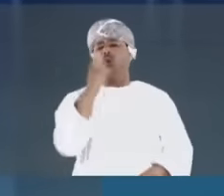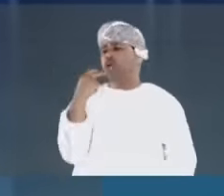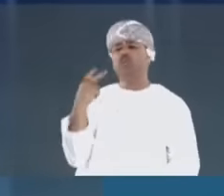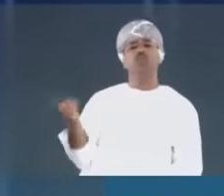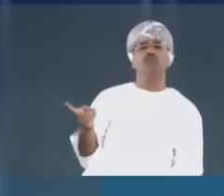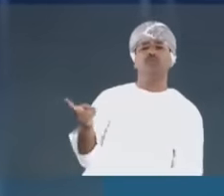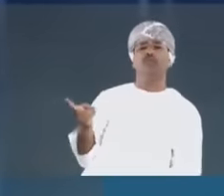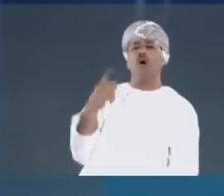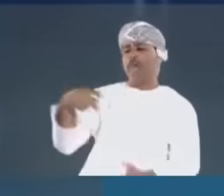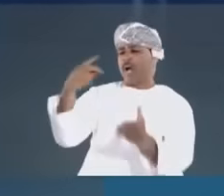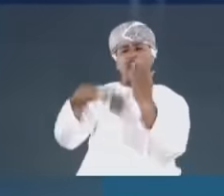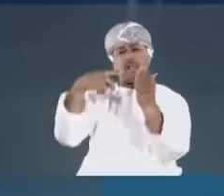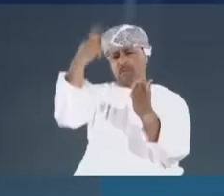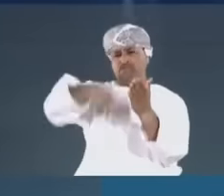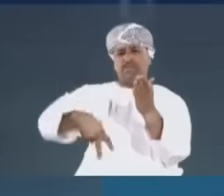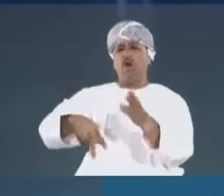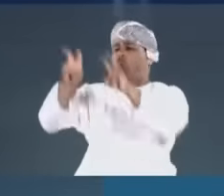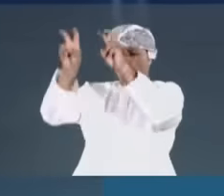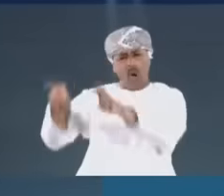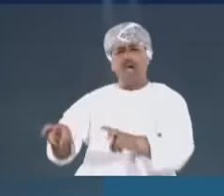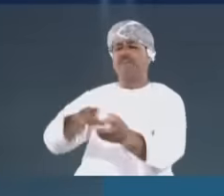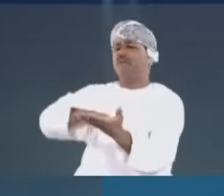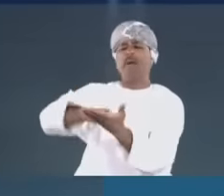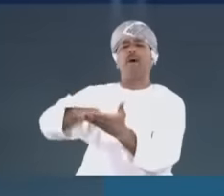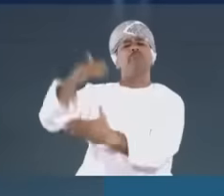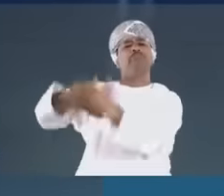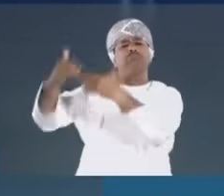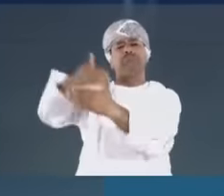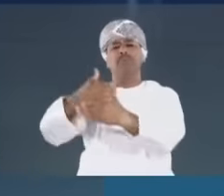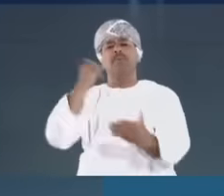المواقف والقرارات اللازمة للتصدي لهذا المخطط